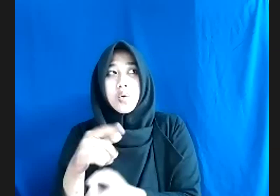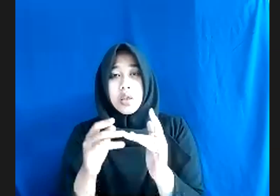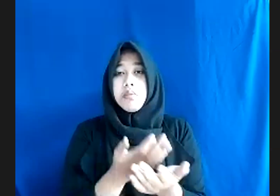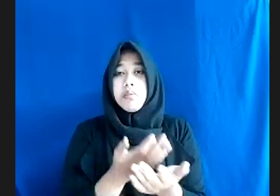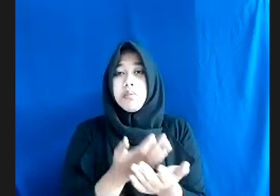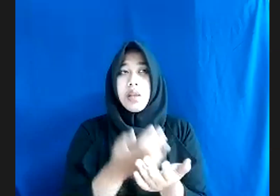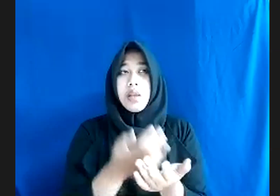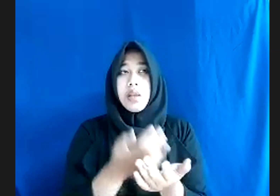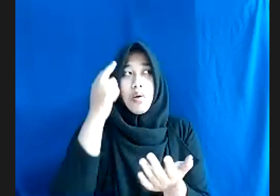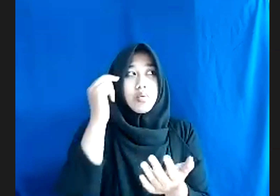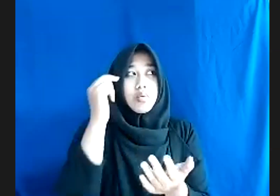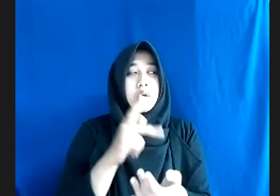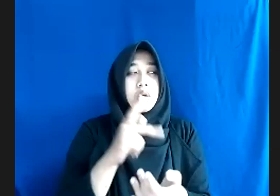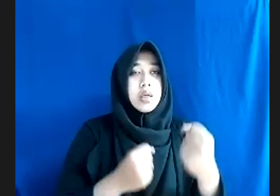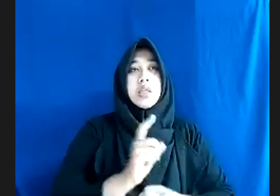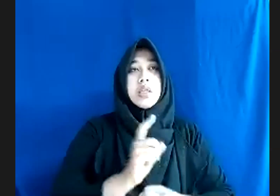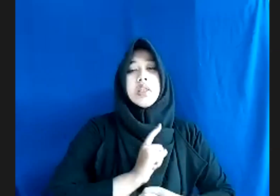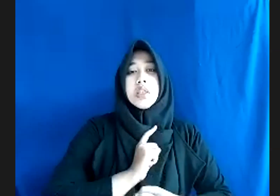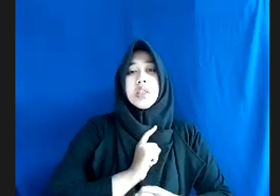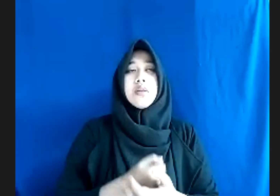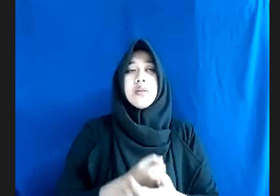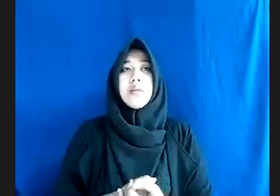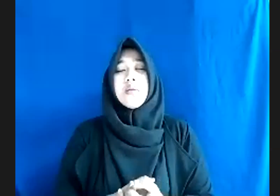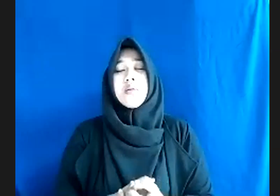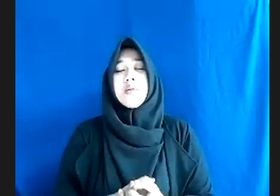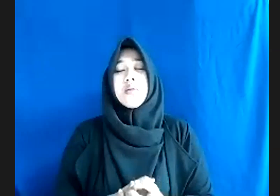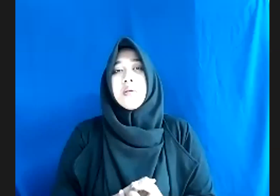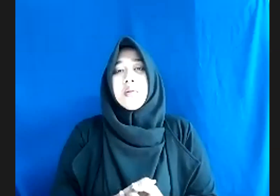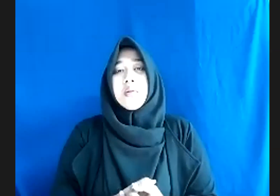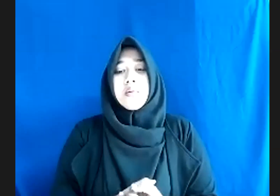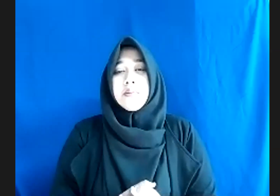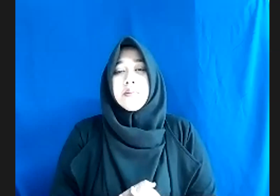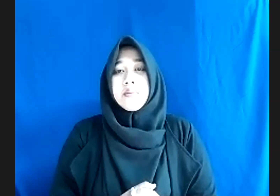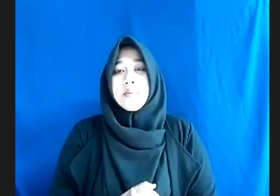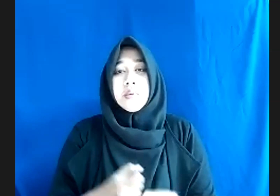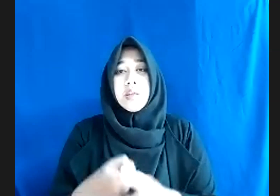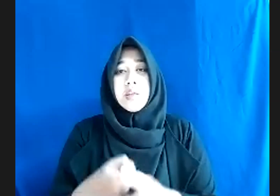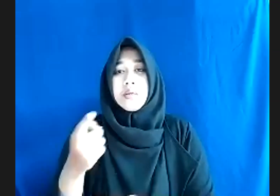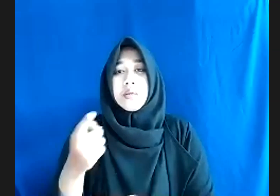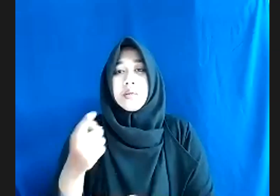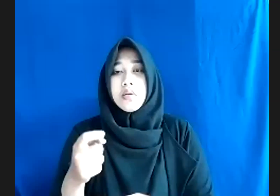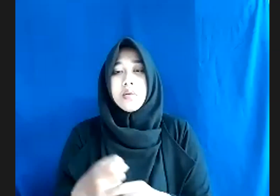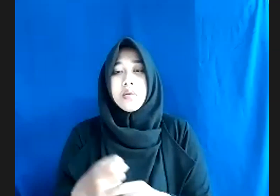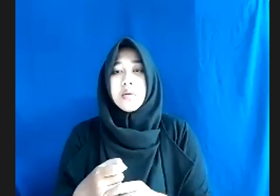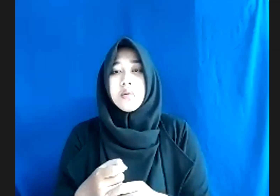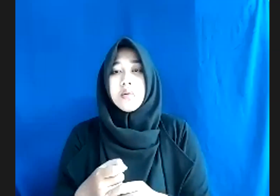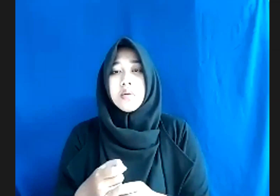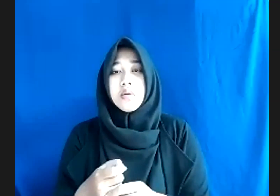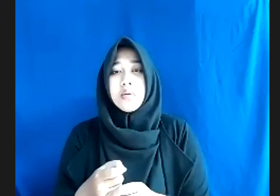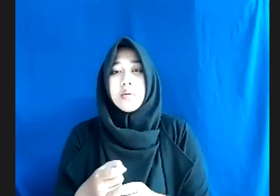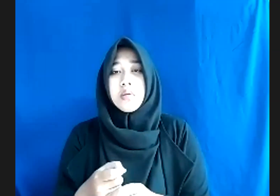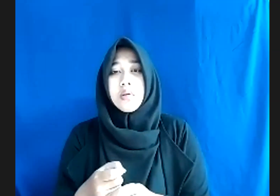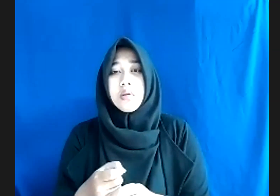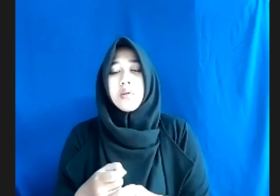dan kemudian dari situ coaching itu langsung dilakukan oleh ahli-ahlinya yang sesungguhnya saat ini berada di